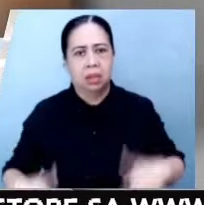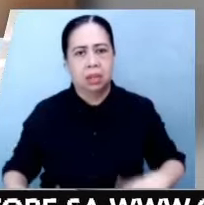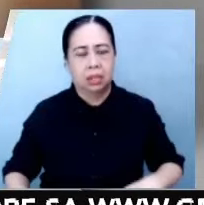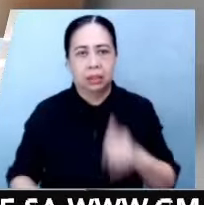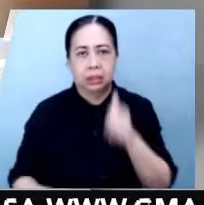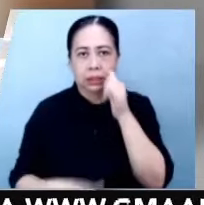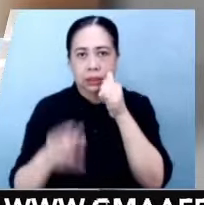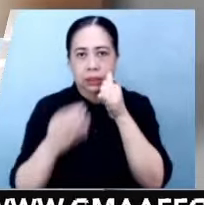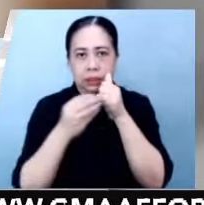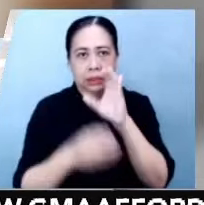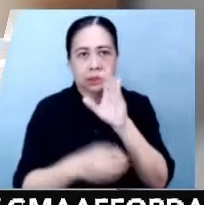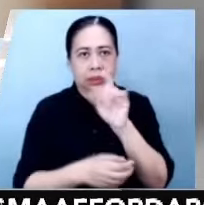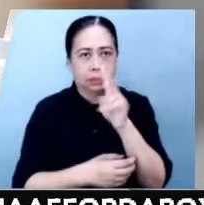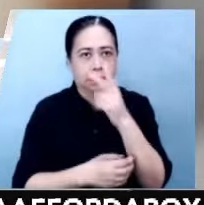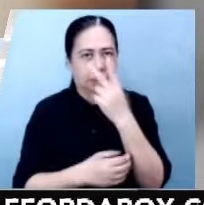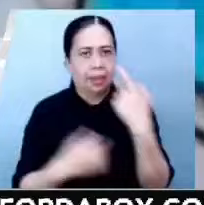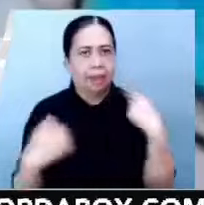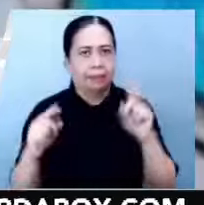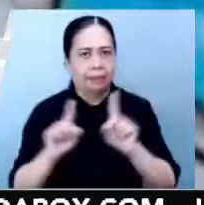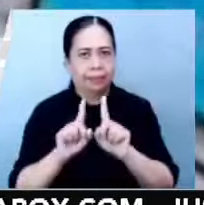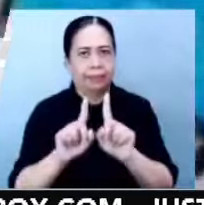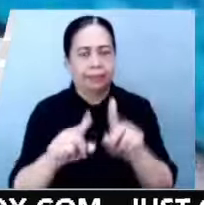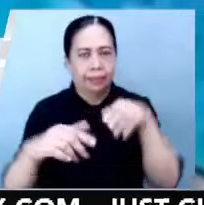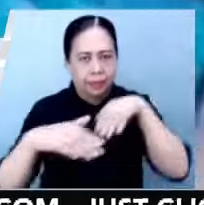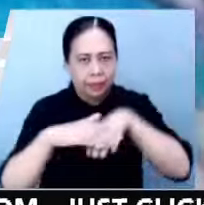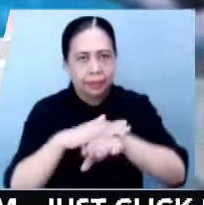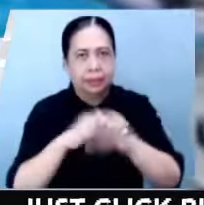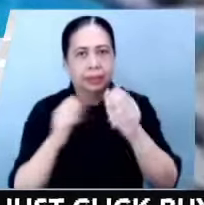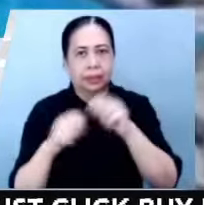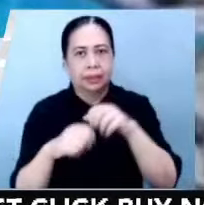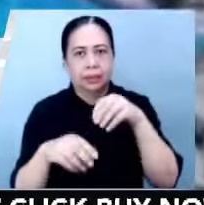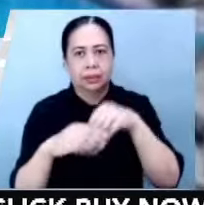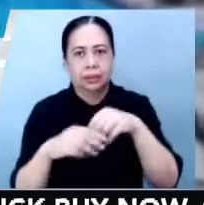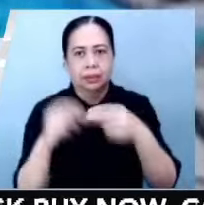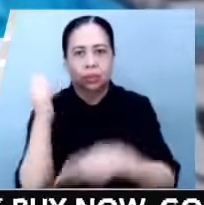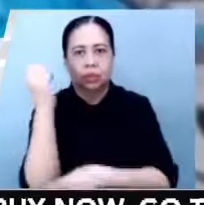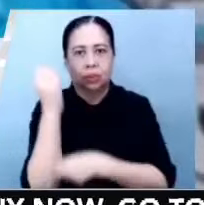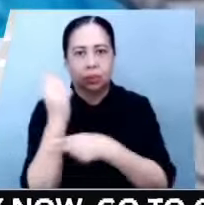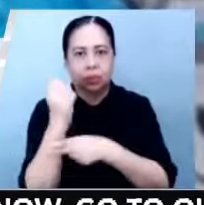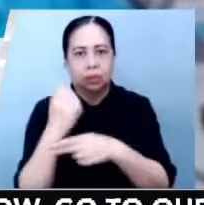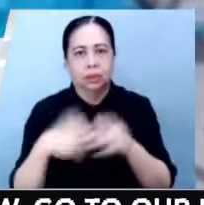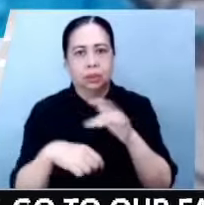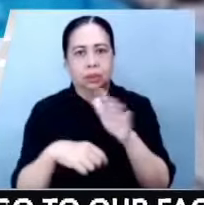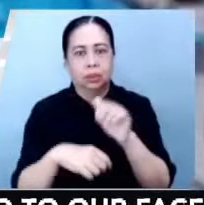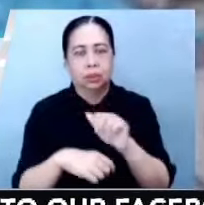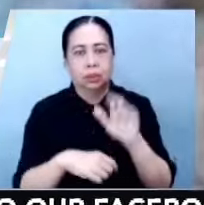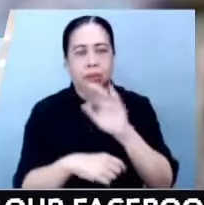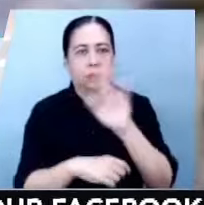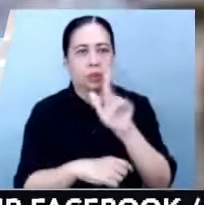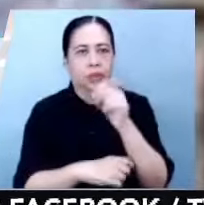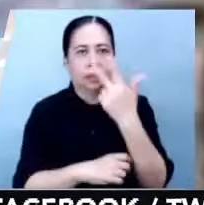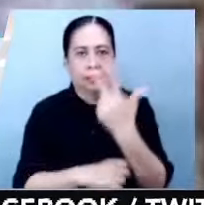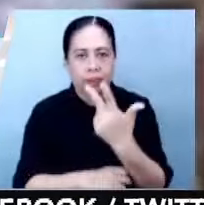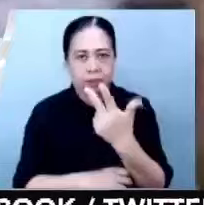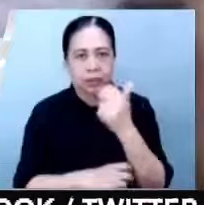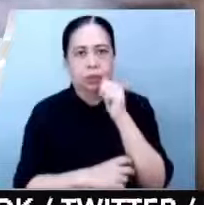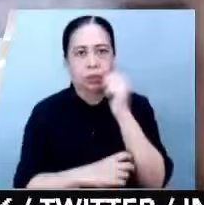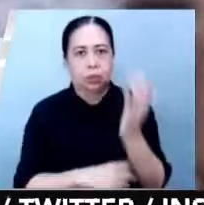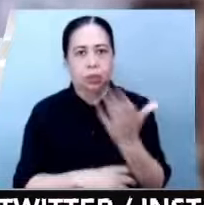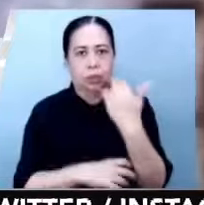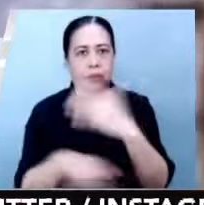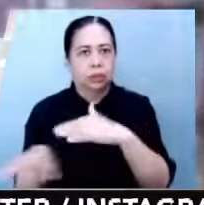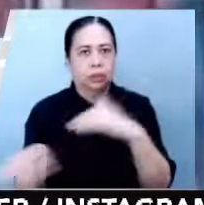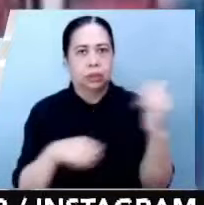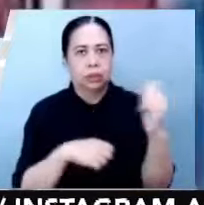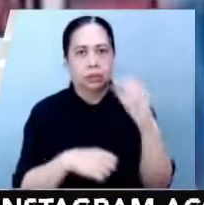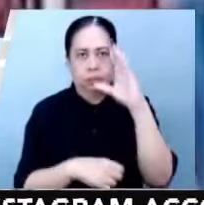makikita may kasamang lalaki ang biktima nang mag-check-in sa hotel madaling araw ng July 3. Kinabukasan, umalis ang lalaki.